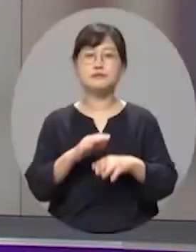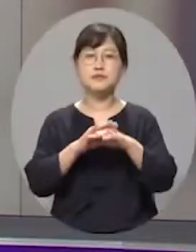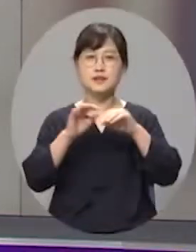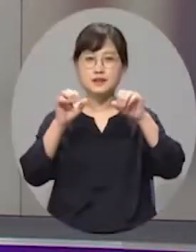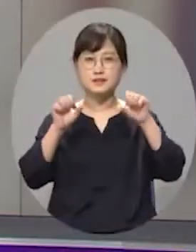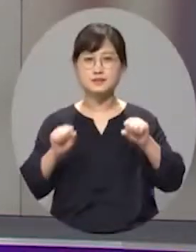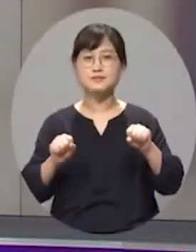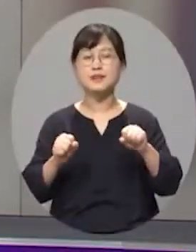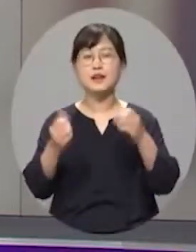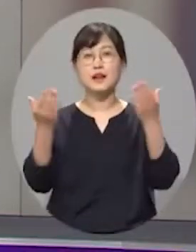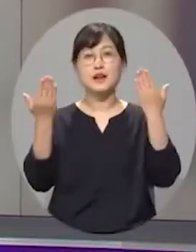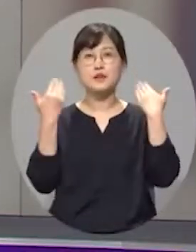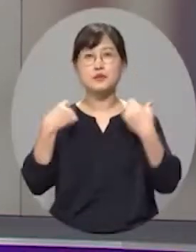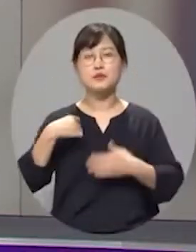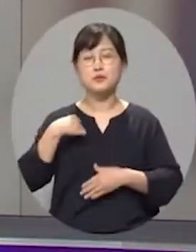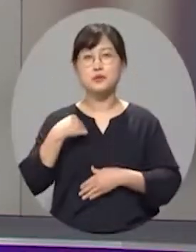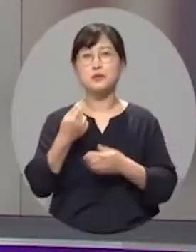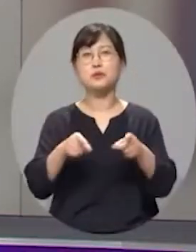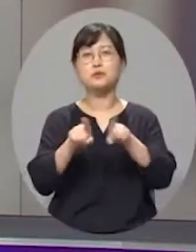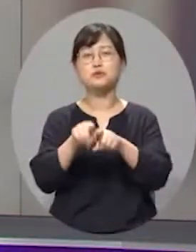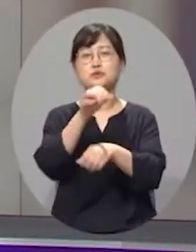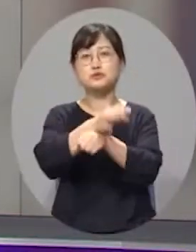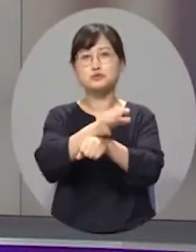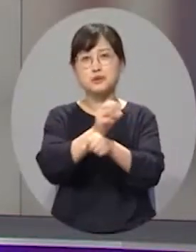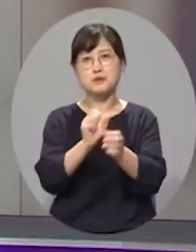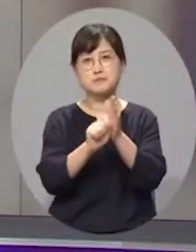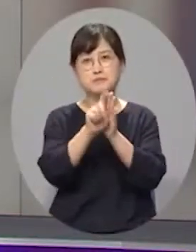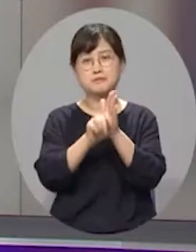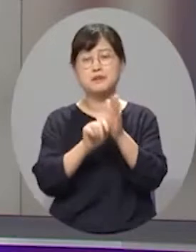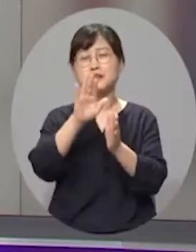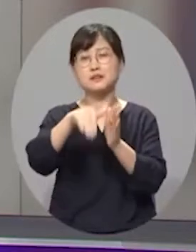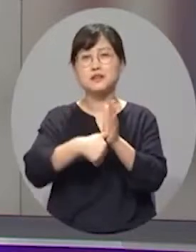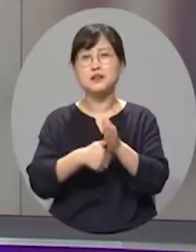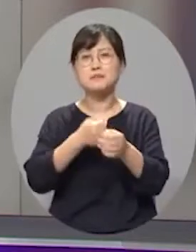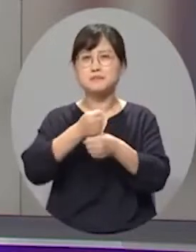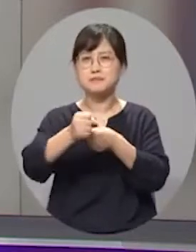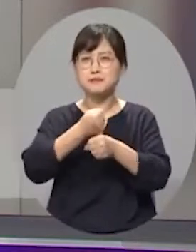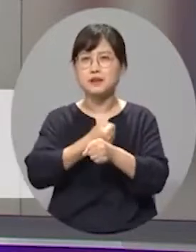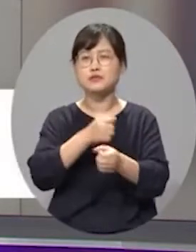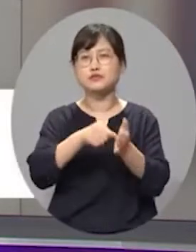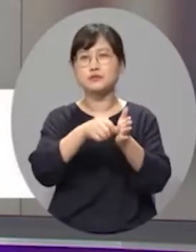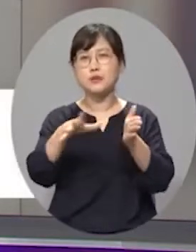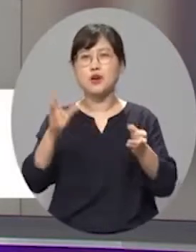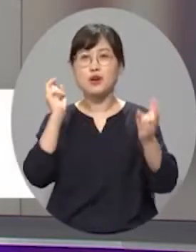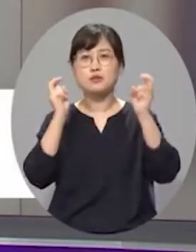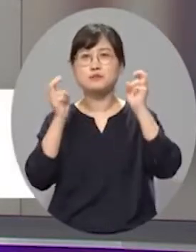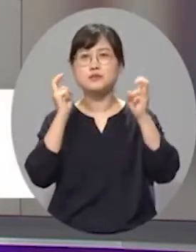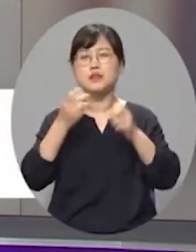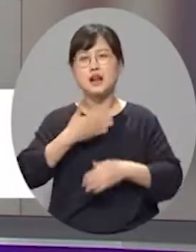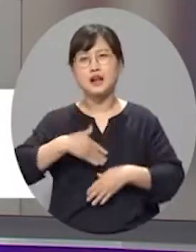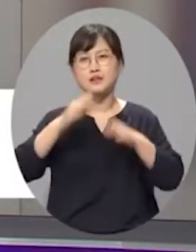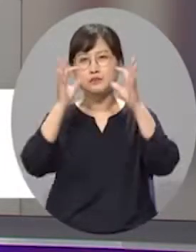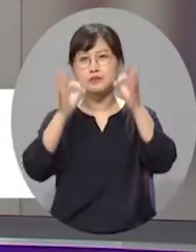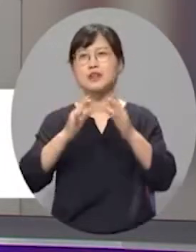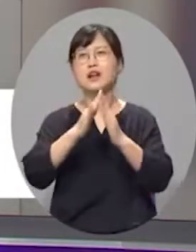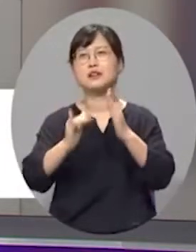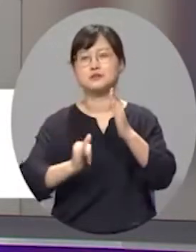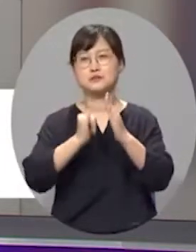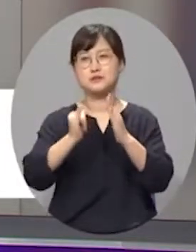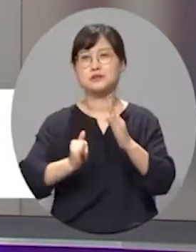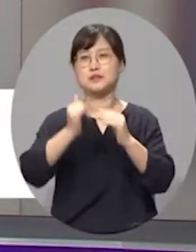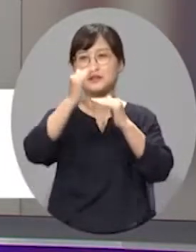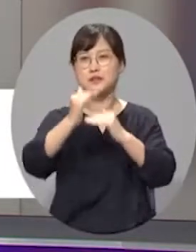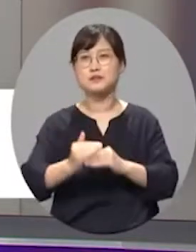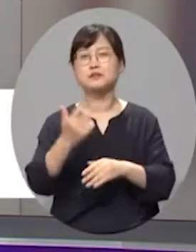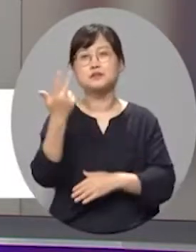여러분 안녕하십니까? 학교 교복 공동구매 입찰에서 담합을 주도한 유명 브랜드 업체들이 알고 보니 한 가족이었다는